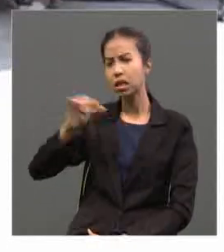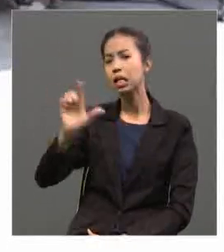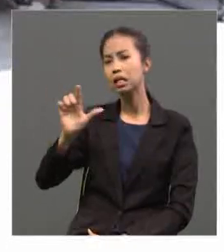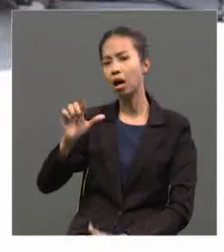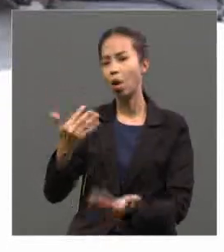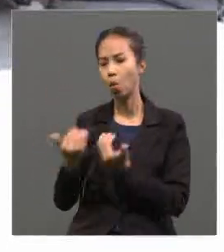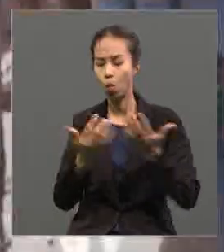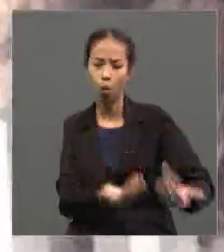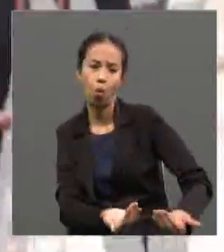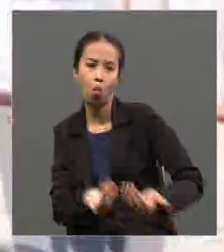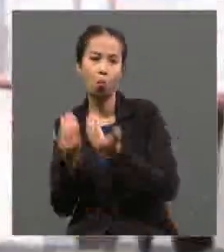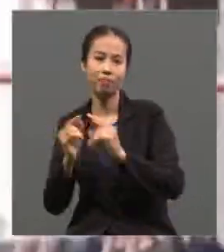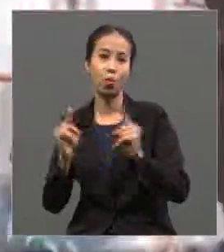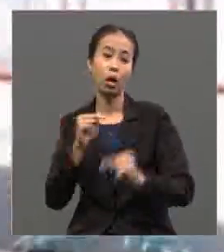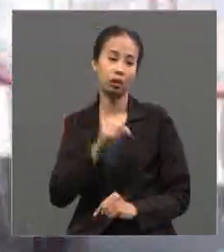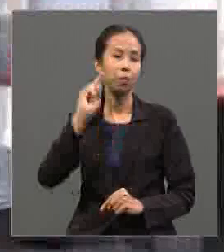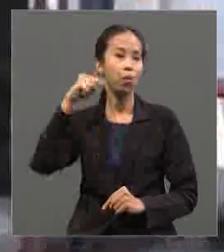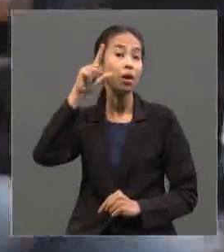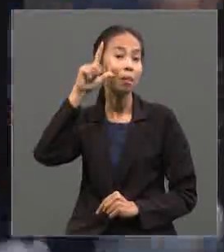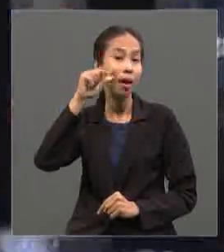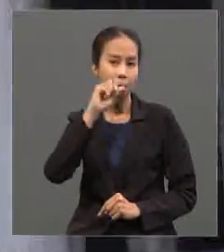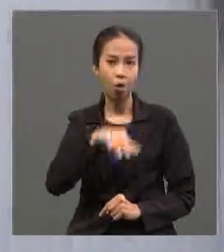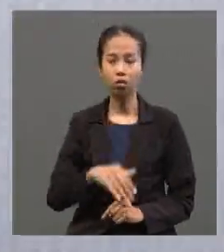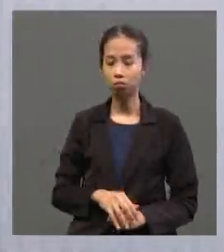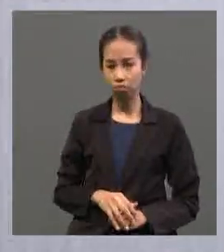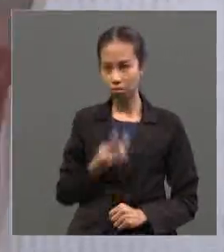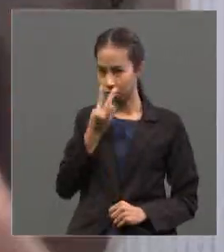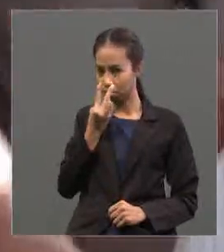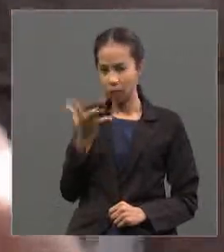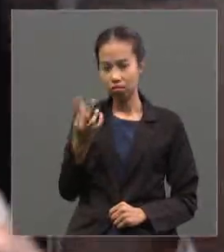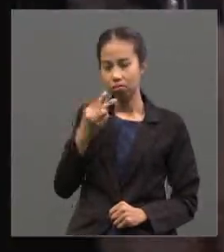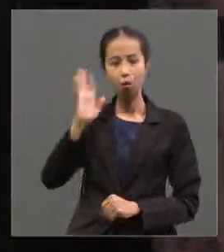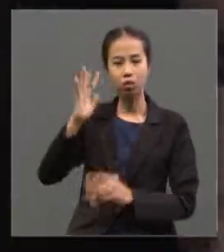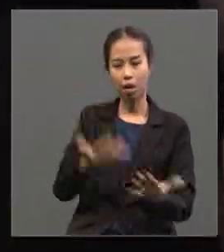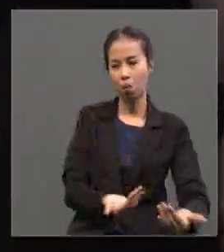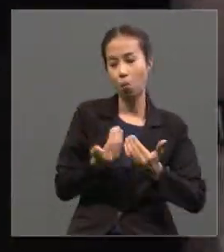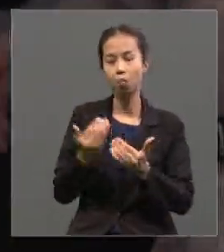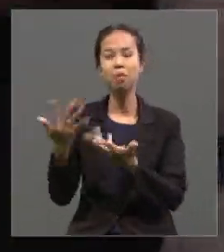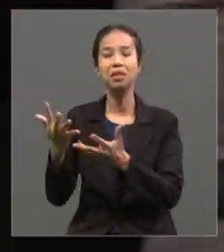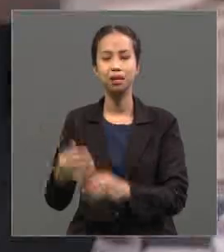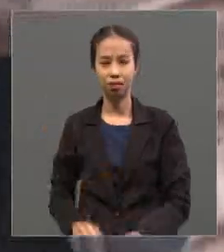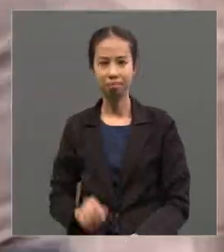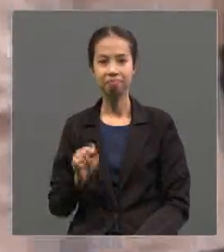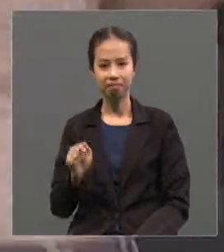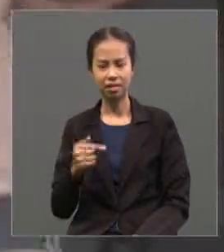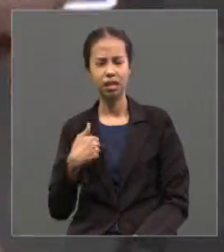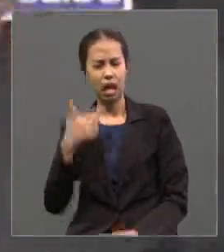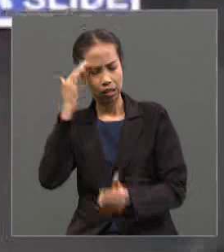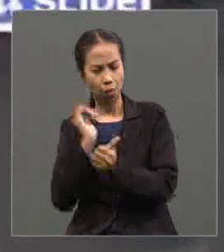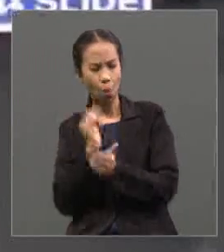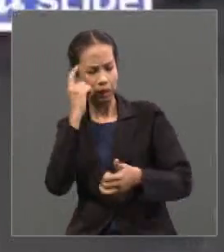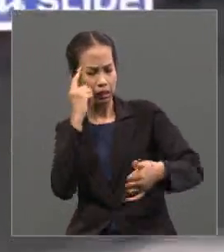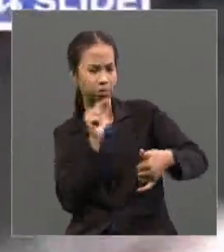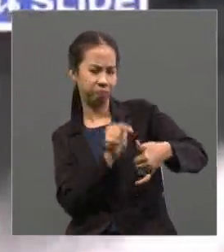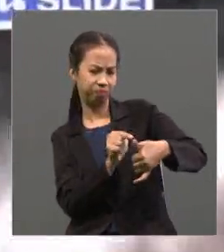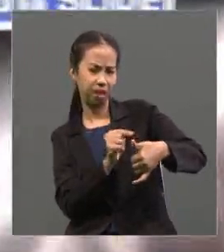ล่าสุดแม่ของเด็กรับสารภาพแล้วนะครับว่าไม่เห็นชายเสื้อเหลืองอุ้มลูกไปซึ่งทางตำรวจเชื่อว่าแม่เด็กยังพูดความจริงไม่หมดและ